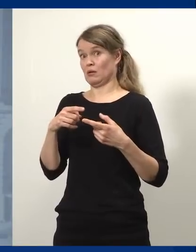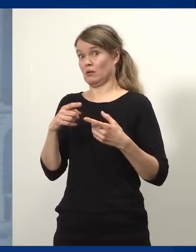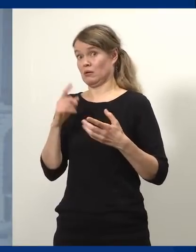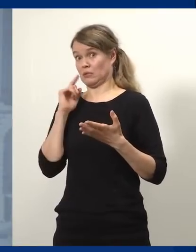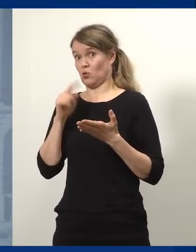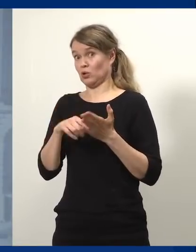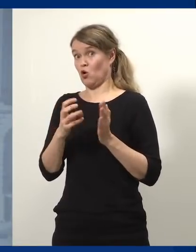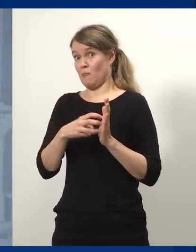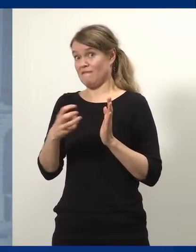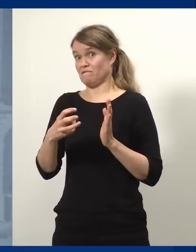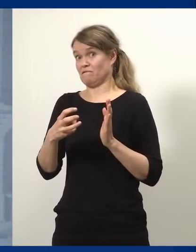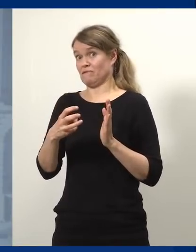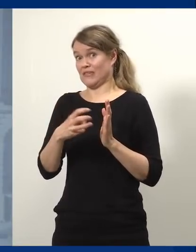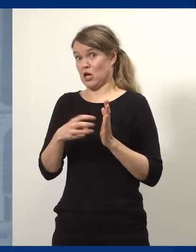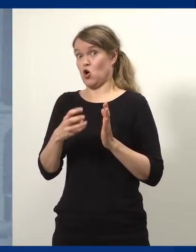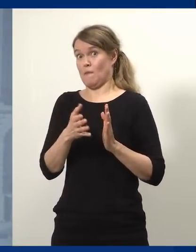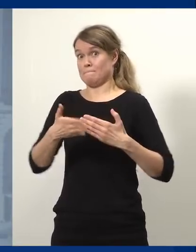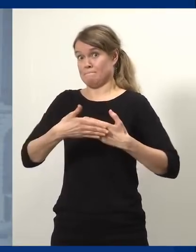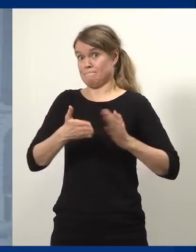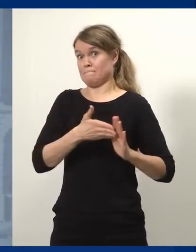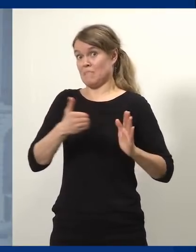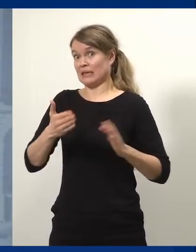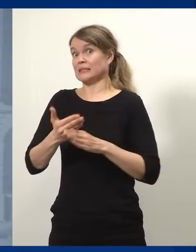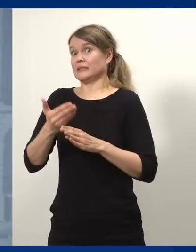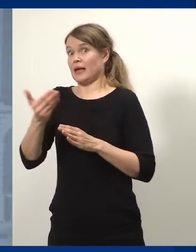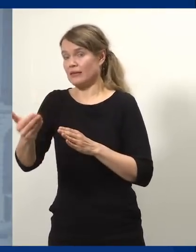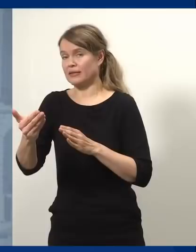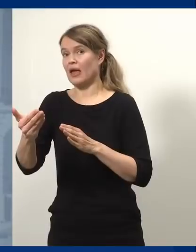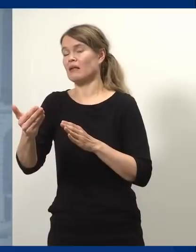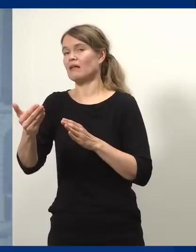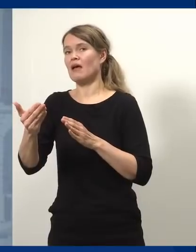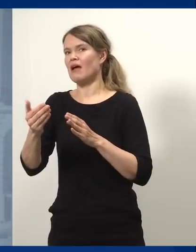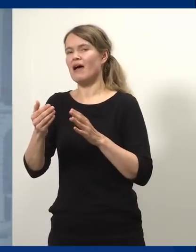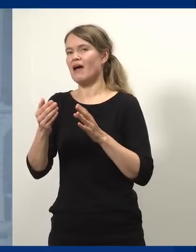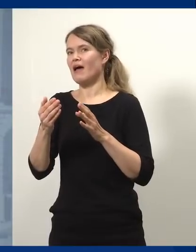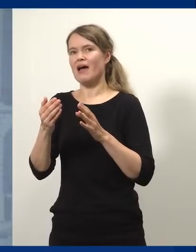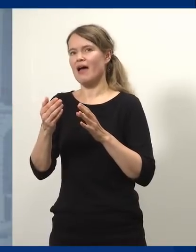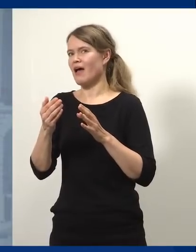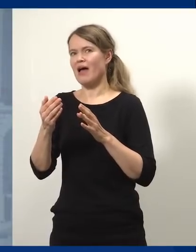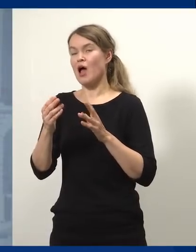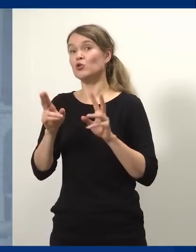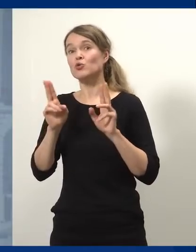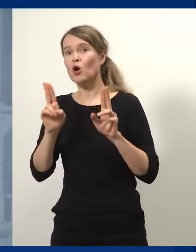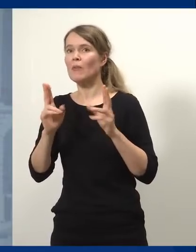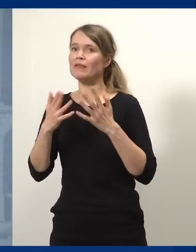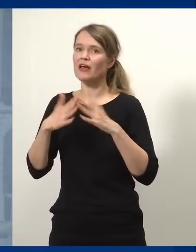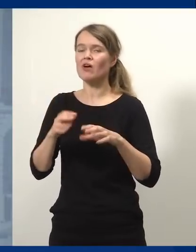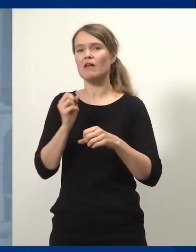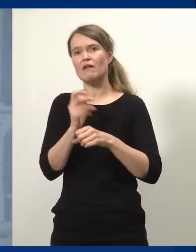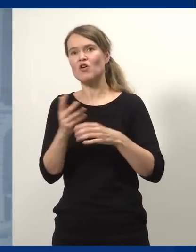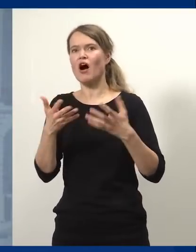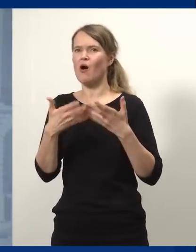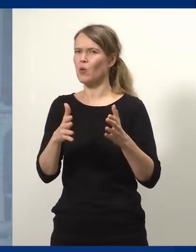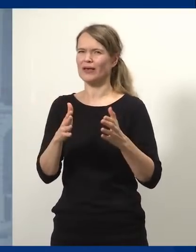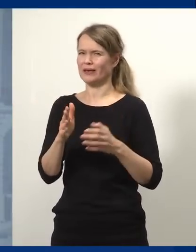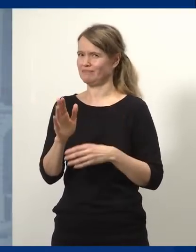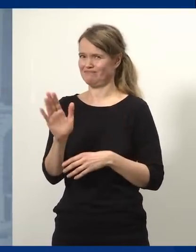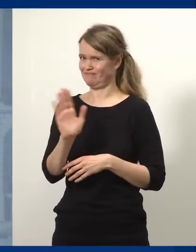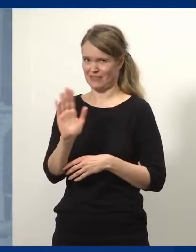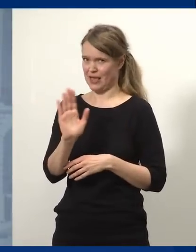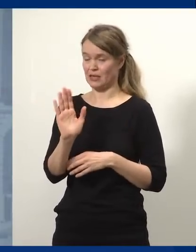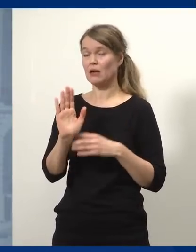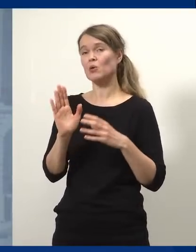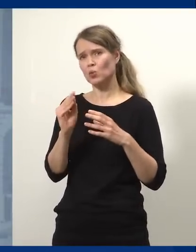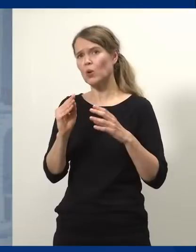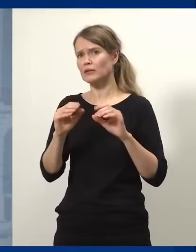tilanteeseen, että ravintoloita olisi ikään kuin normaalilla tavalla auki. Ravintolat kyllä voisivat olla auki, mutta